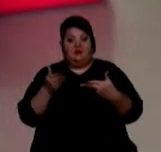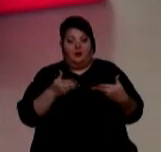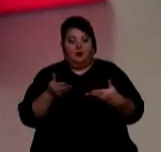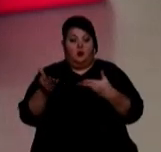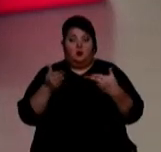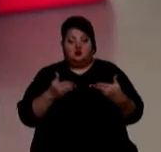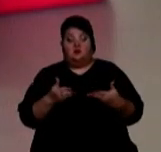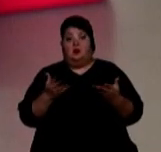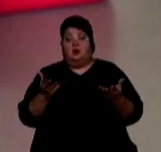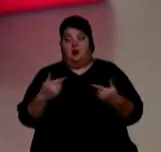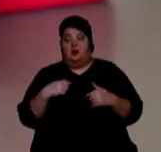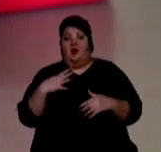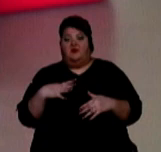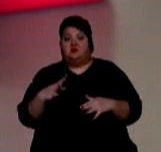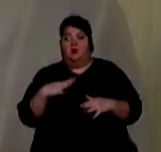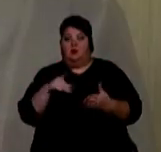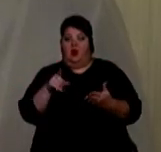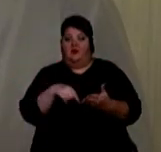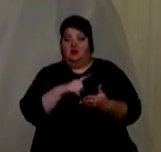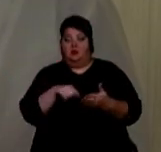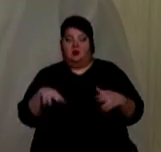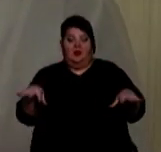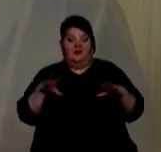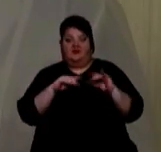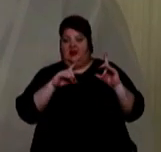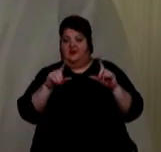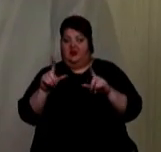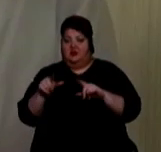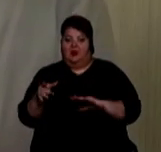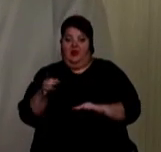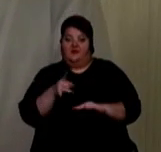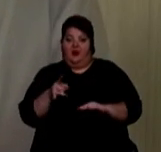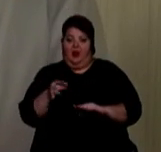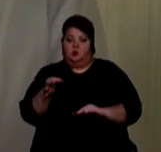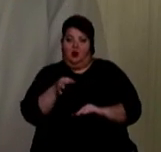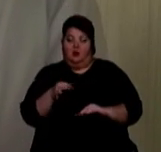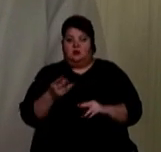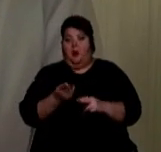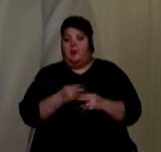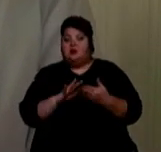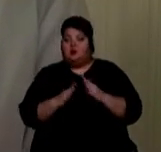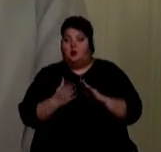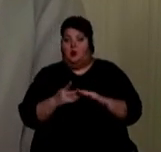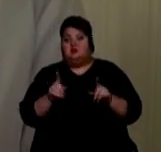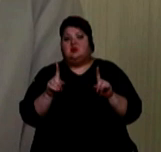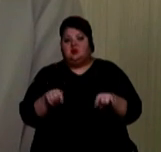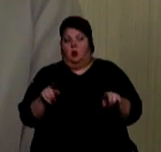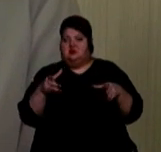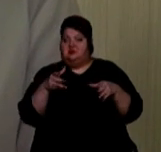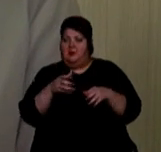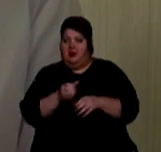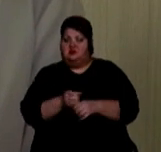на кроводачі. Ми вимушені були відмінити всі виїзди на забір крові в райони області, безумовно. Це також